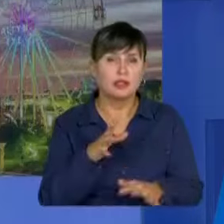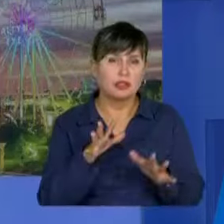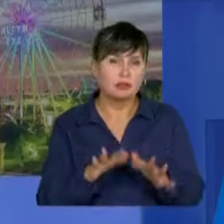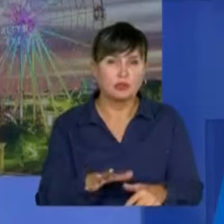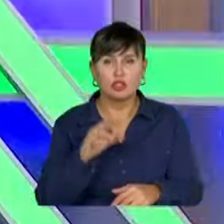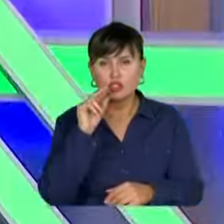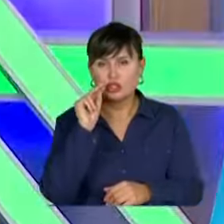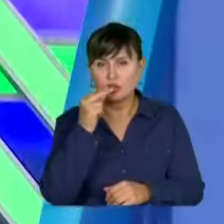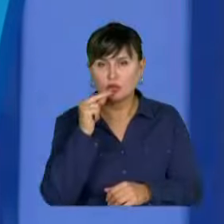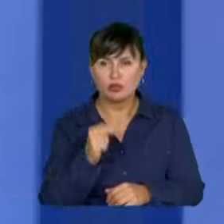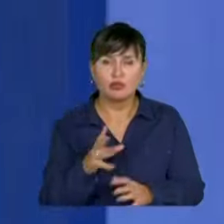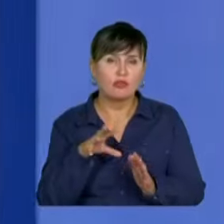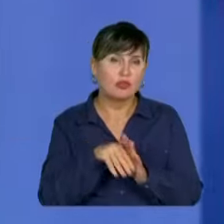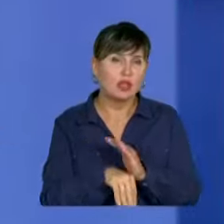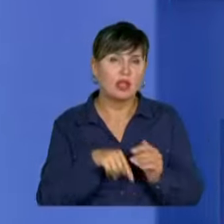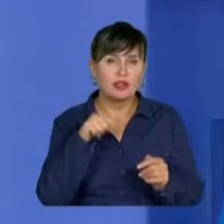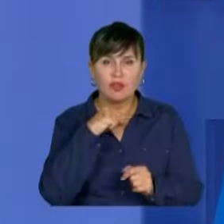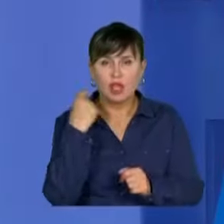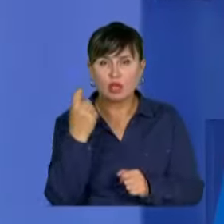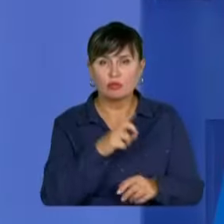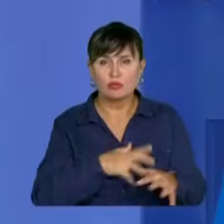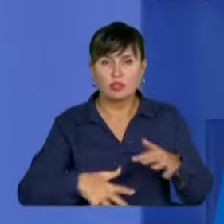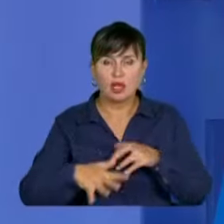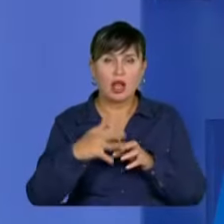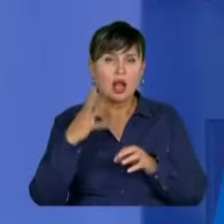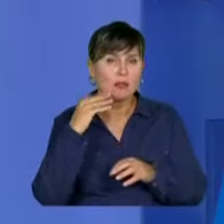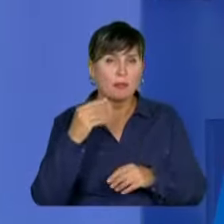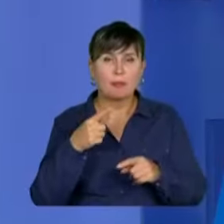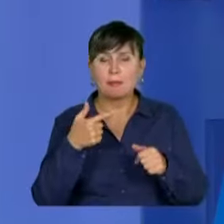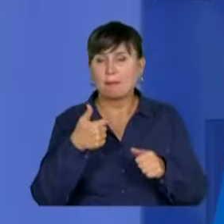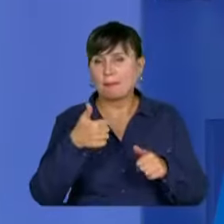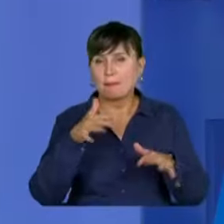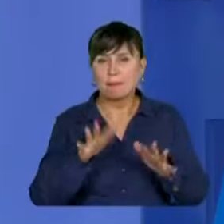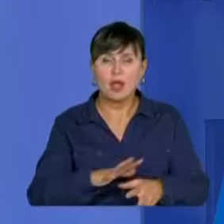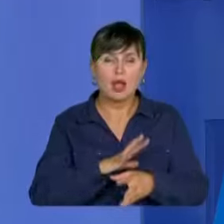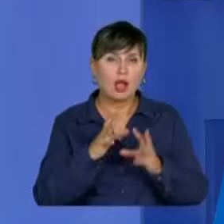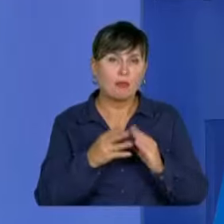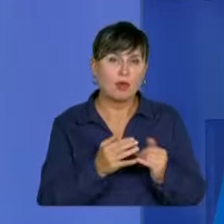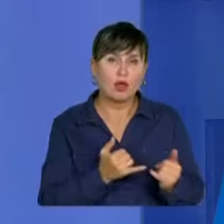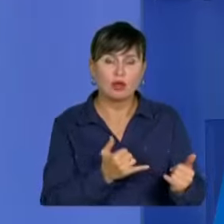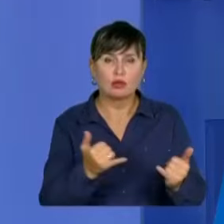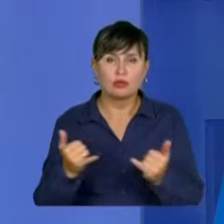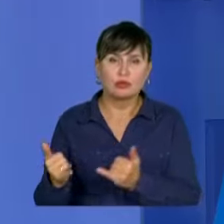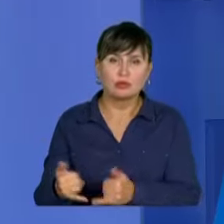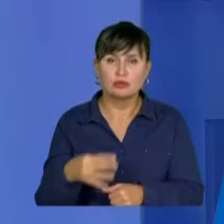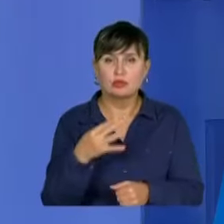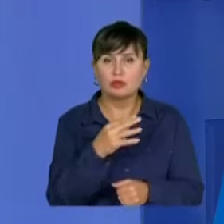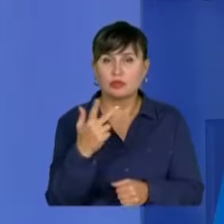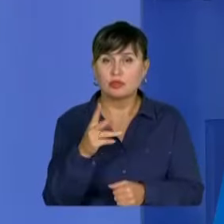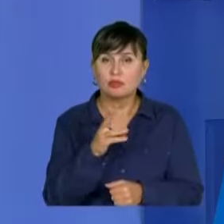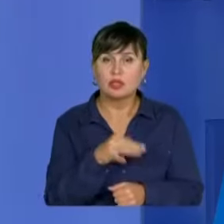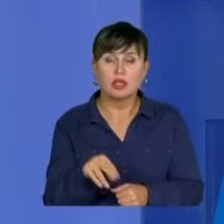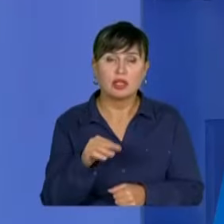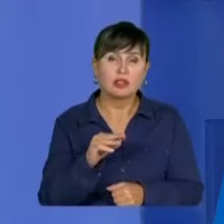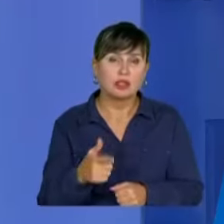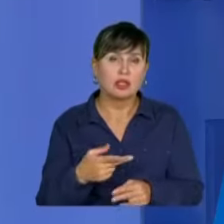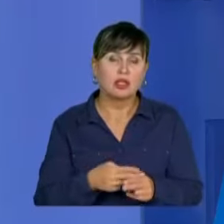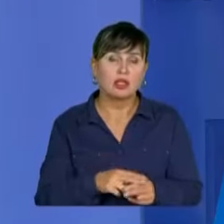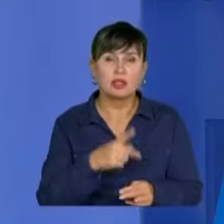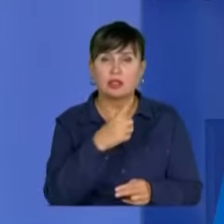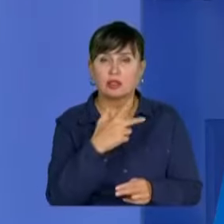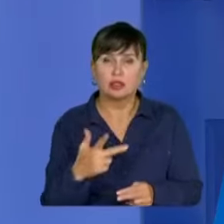Шымкент. По вкладу в экономику страны Алматы вновь на первом месте. Объем оказанных услуг достиг 43 миллиардов тенге. Это треть от